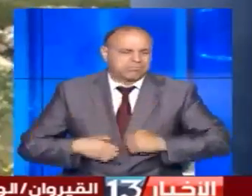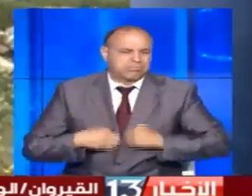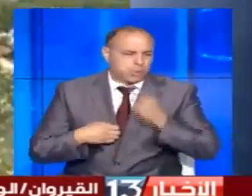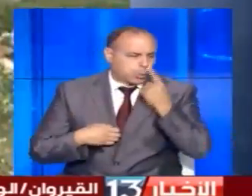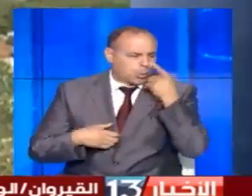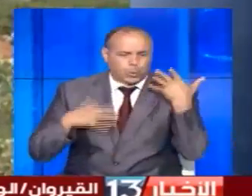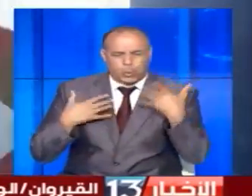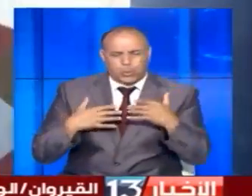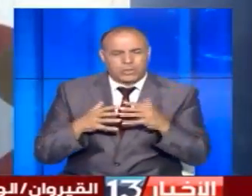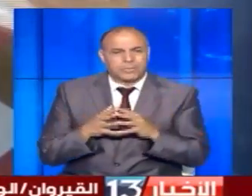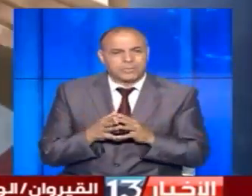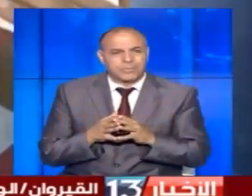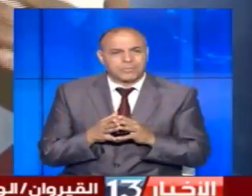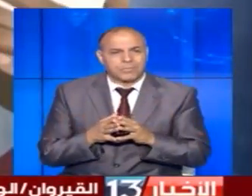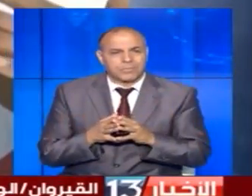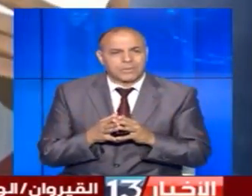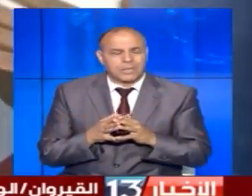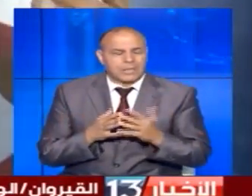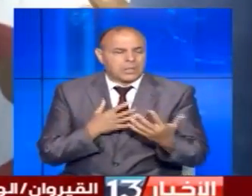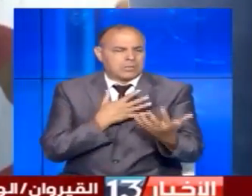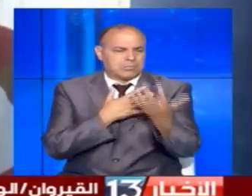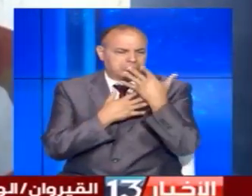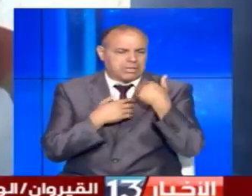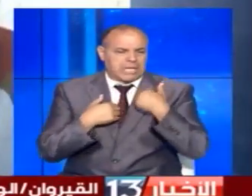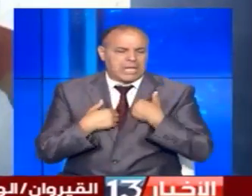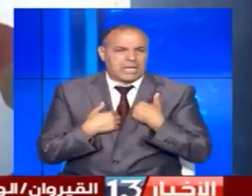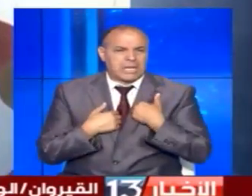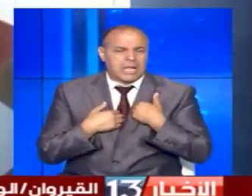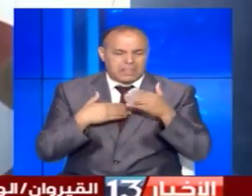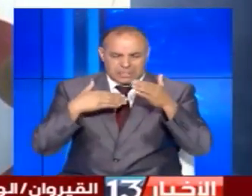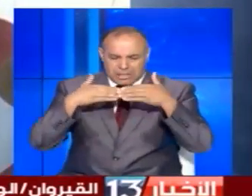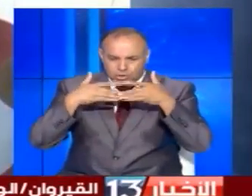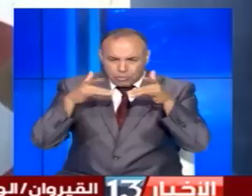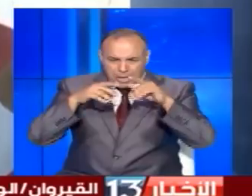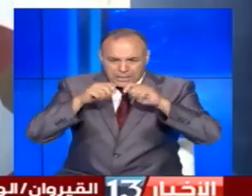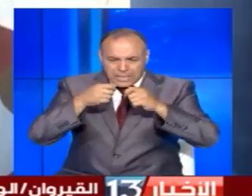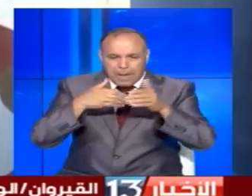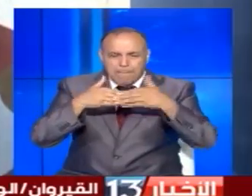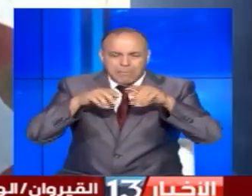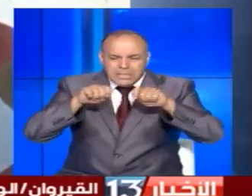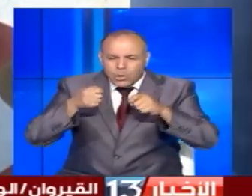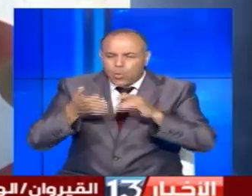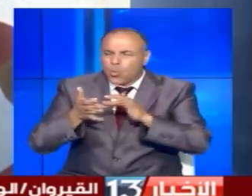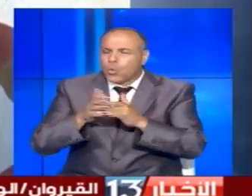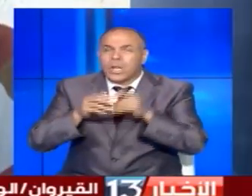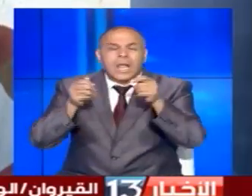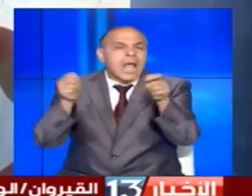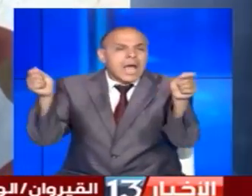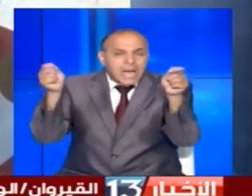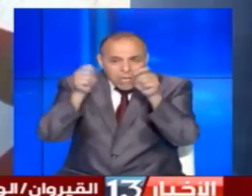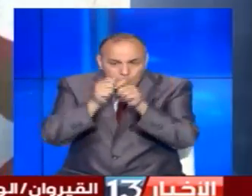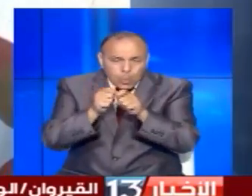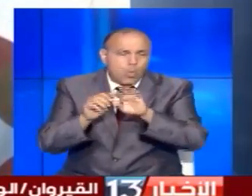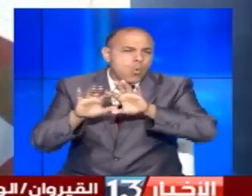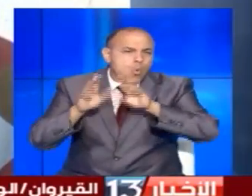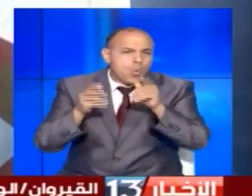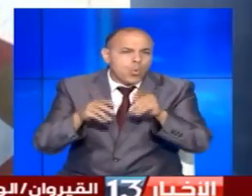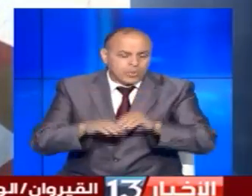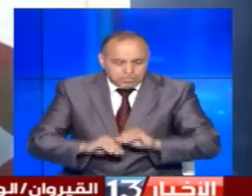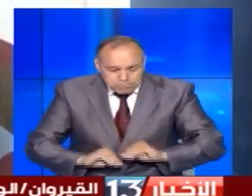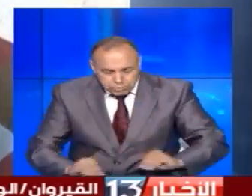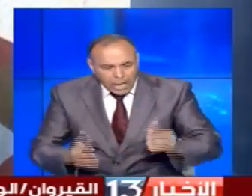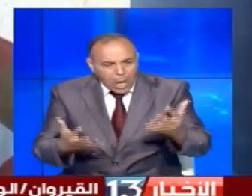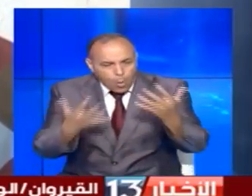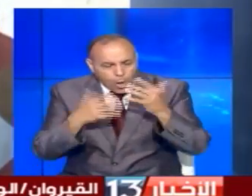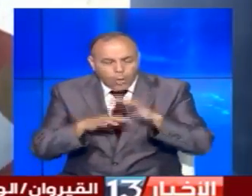والريحة مقلقتنا. ترجع لينا بدرجة غريبة، نسكر الشبابك، نسكر البيبين، نهبط الخيشات على